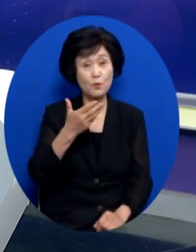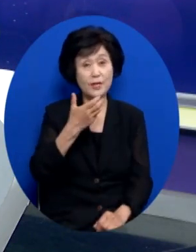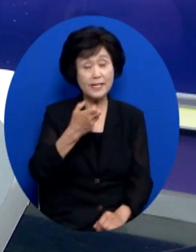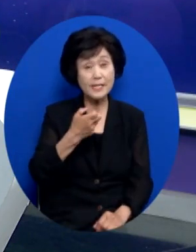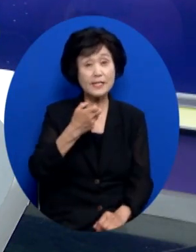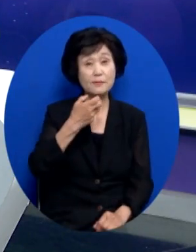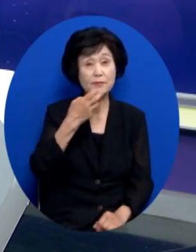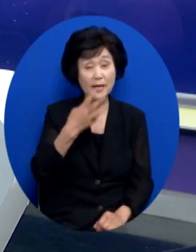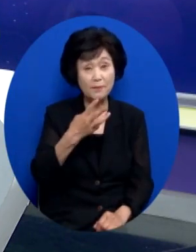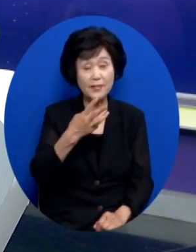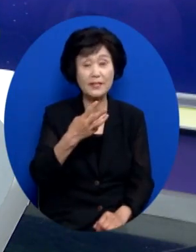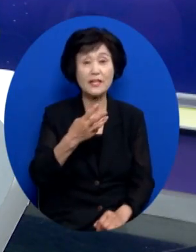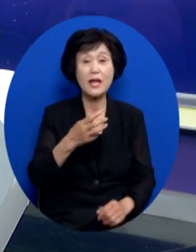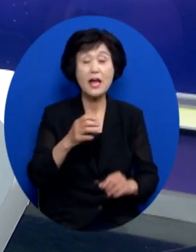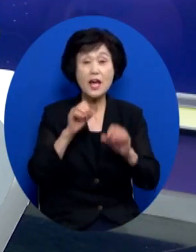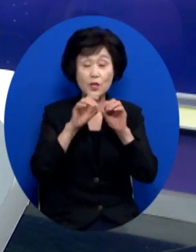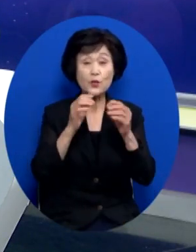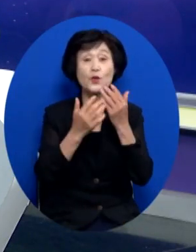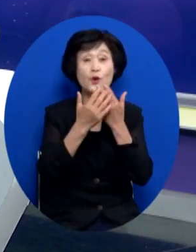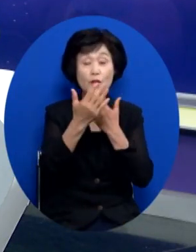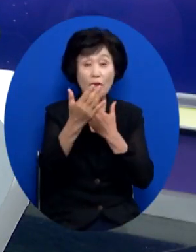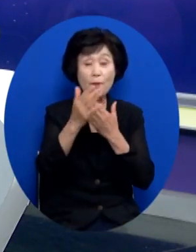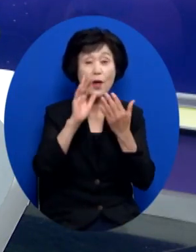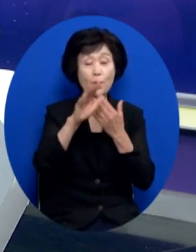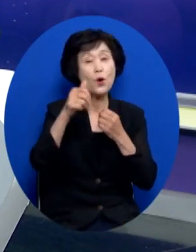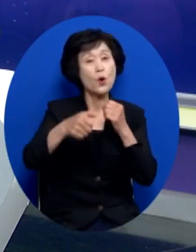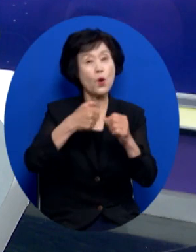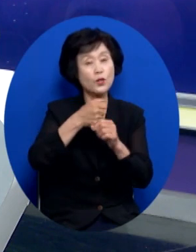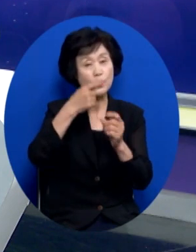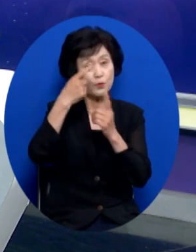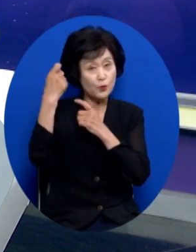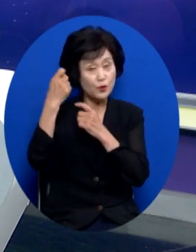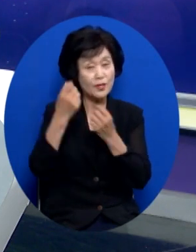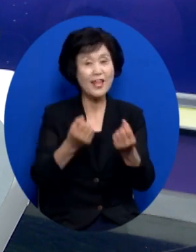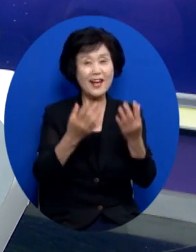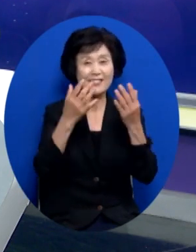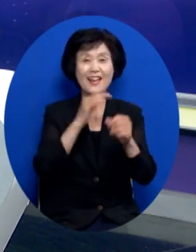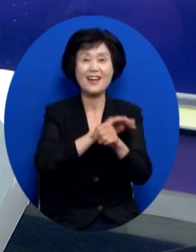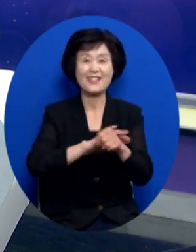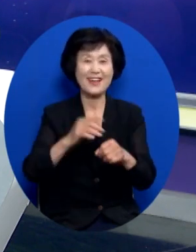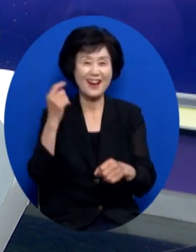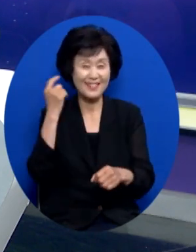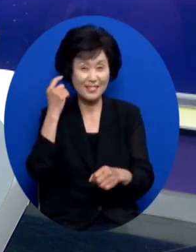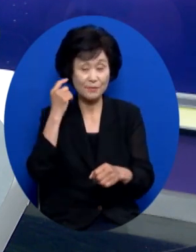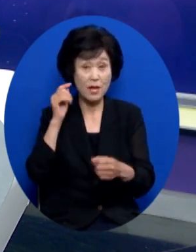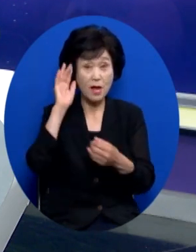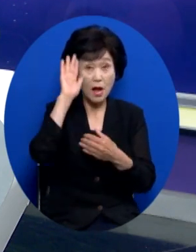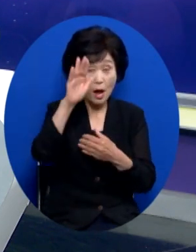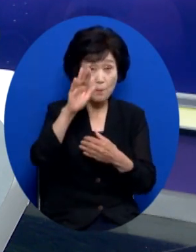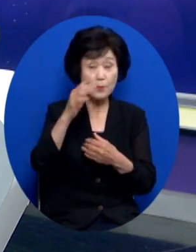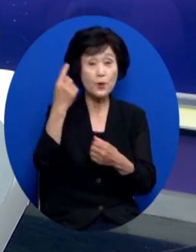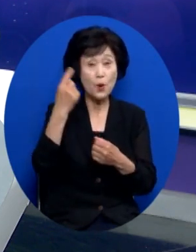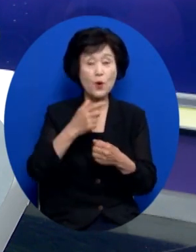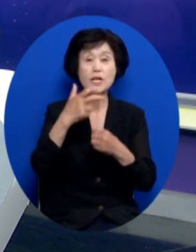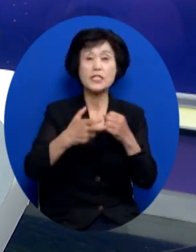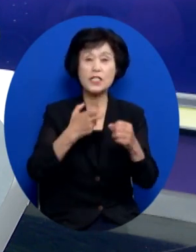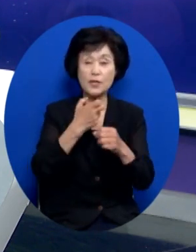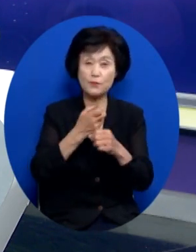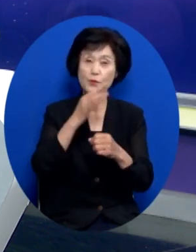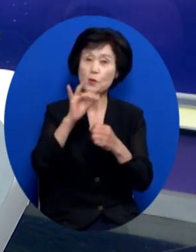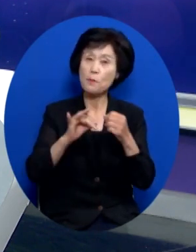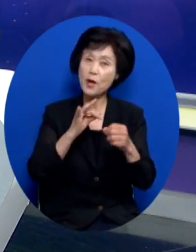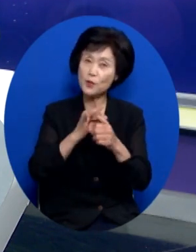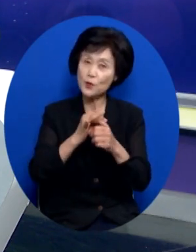그레엄 한국대회 이후 50주년 행사 소식 정말 잘 들었습니다. 그런데 앞으로 있을 이 70주년, 100주년도